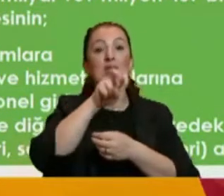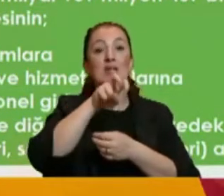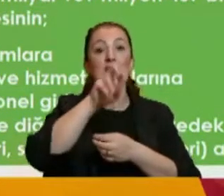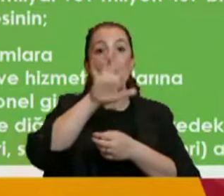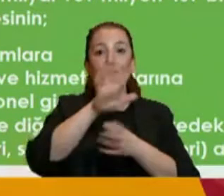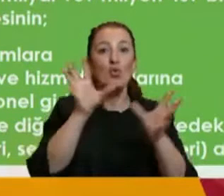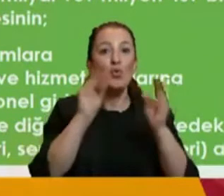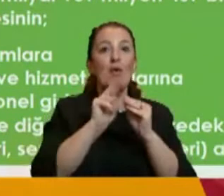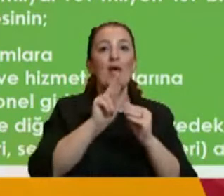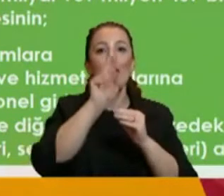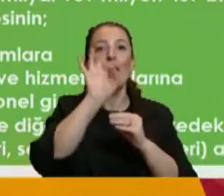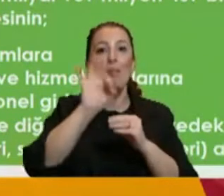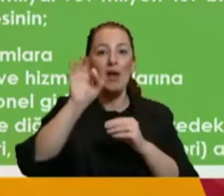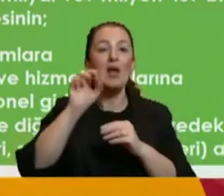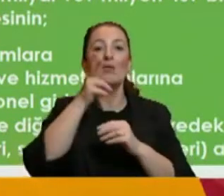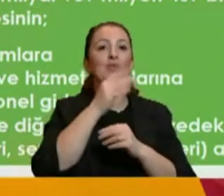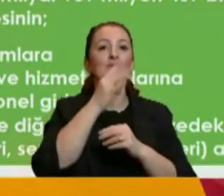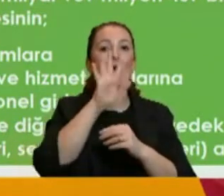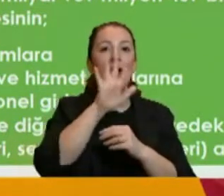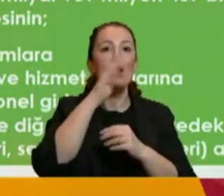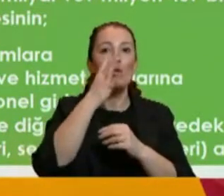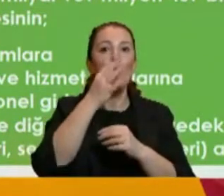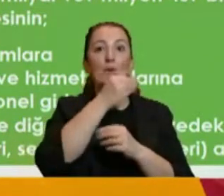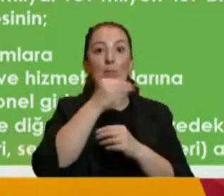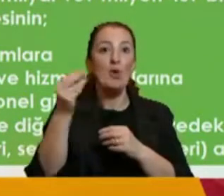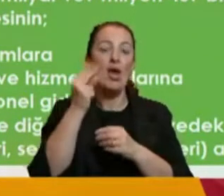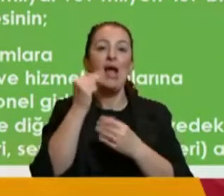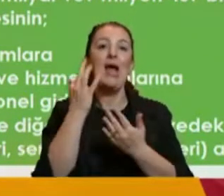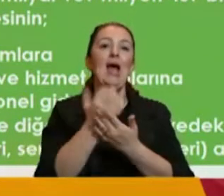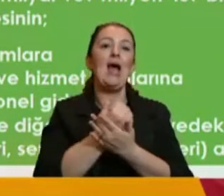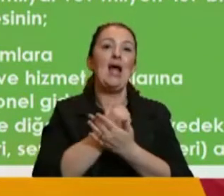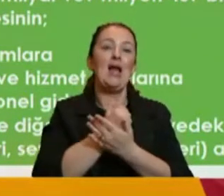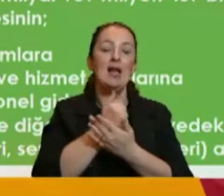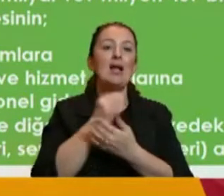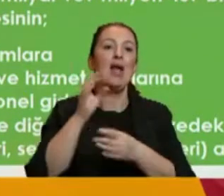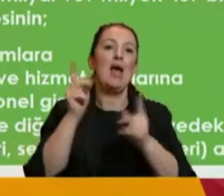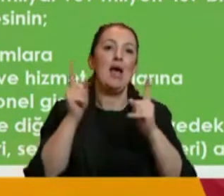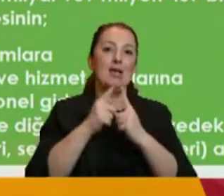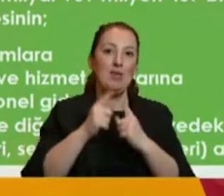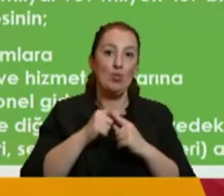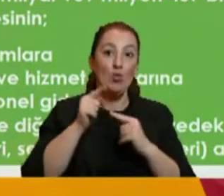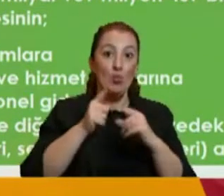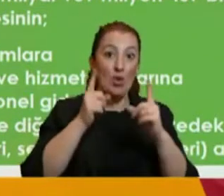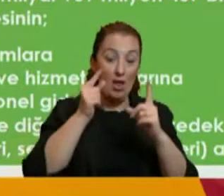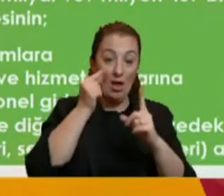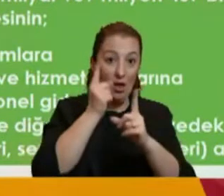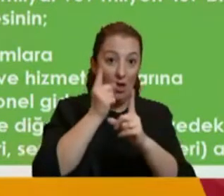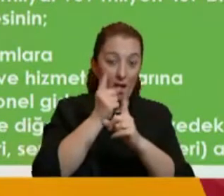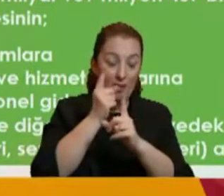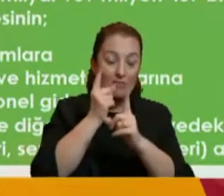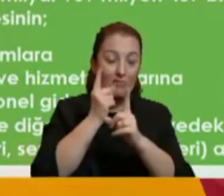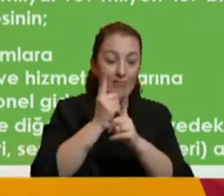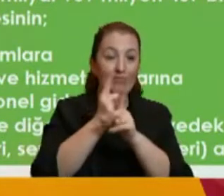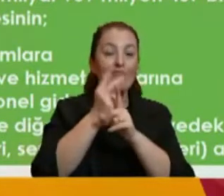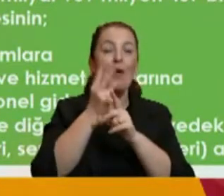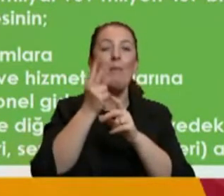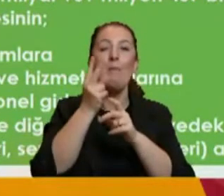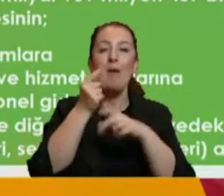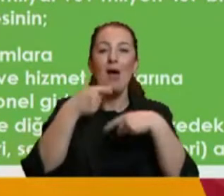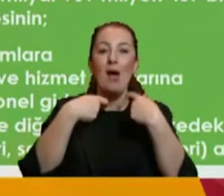7 milyar 354 milyon bir gelir hesaplıyoruz buna karşılık gider dağılımı